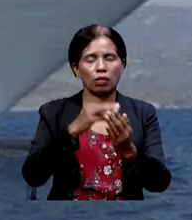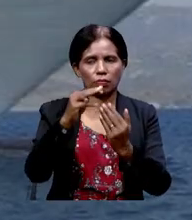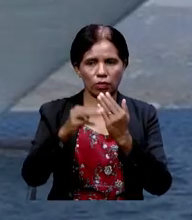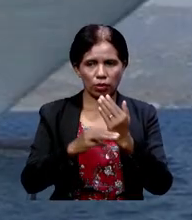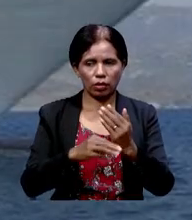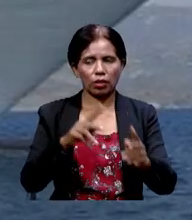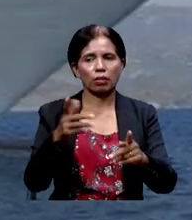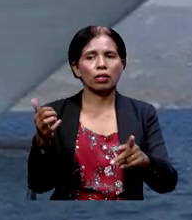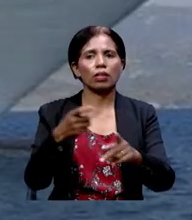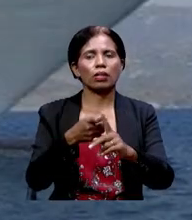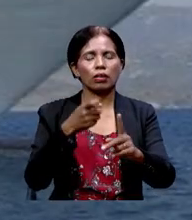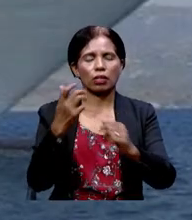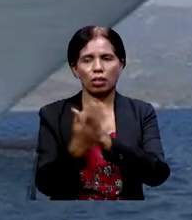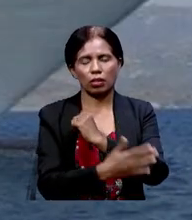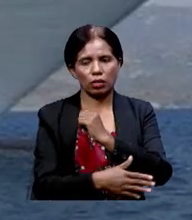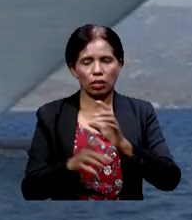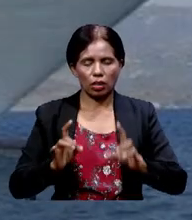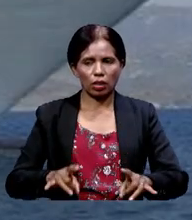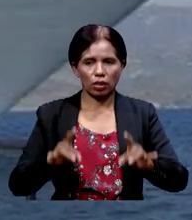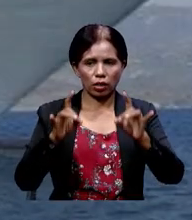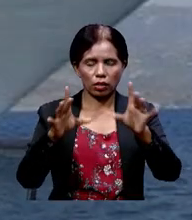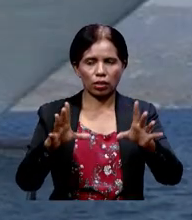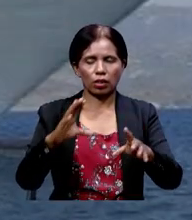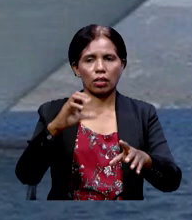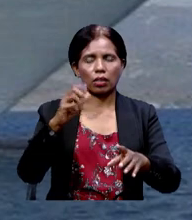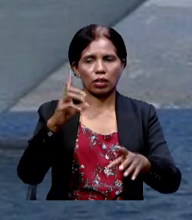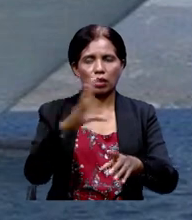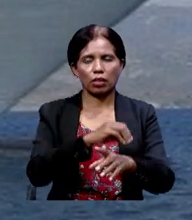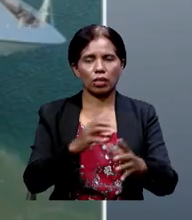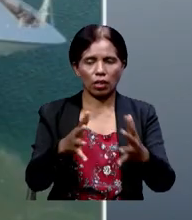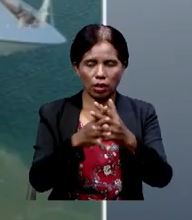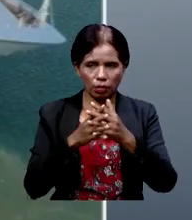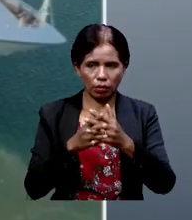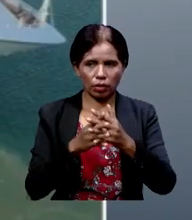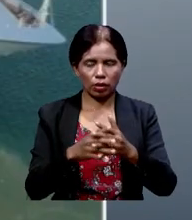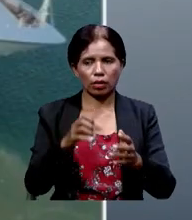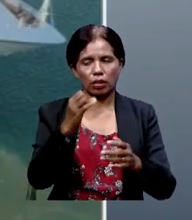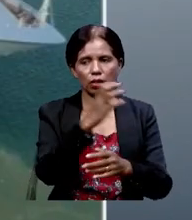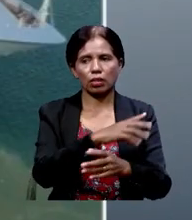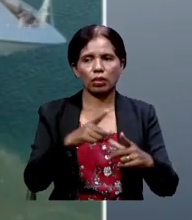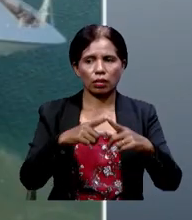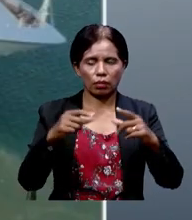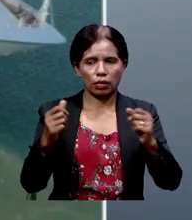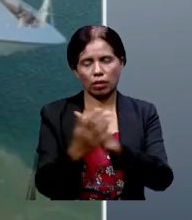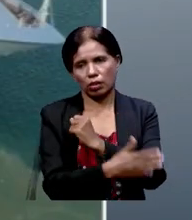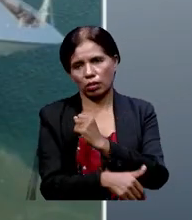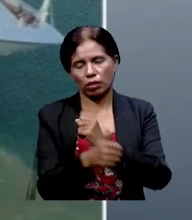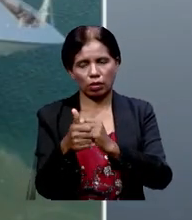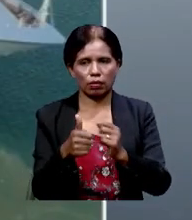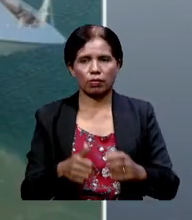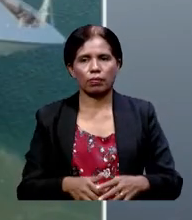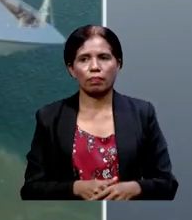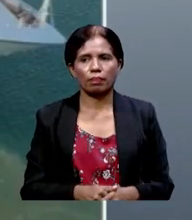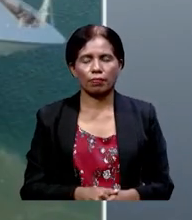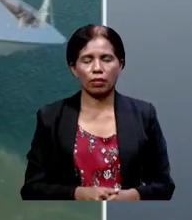Turista sirne mai husi nasaung Australia, Canadá, Estados Unidos América, Italia, Japão, no nasaung sir seluktan.